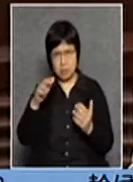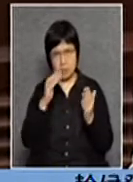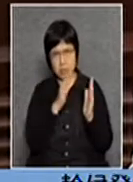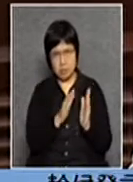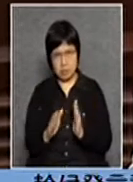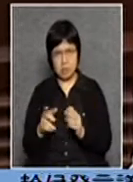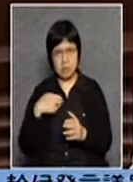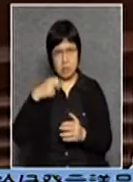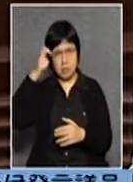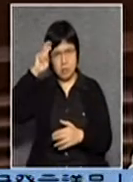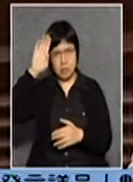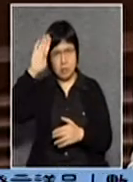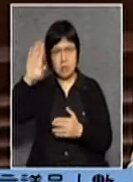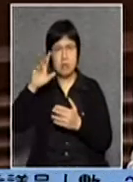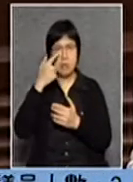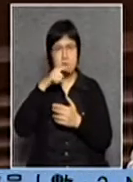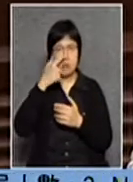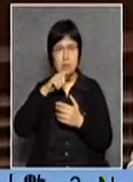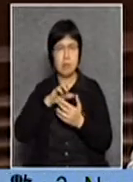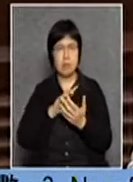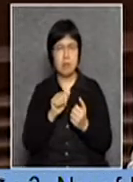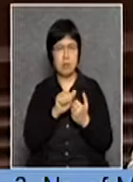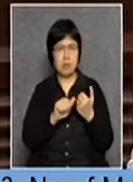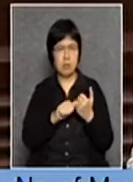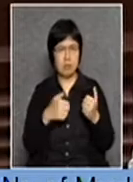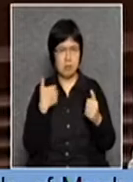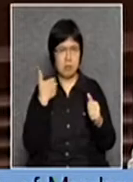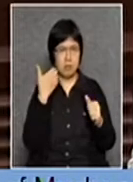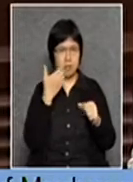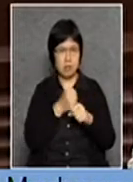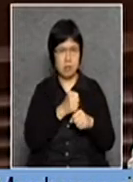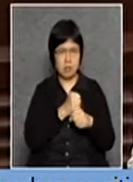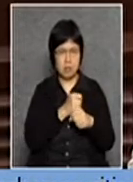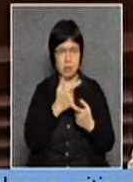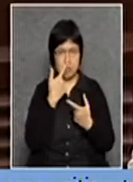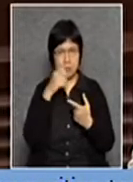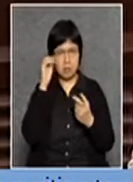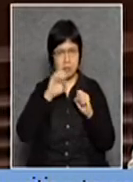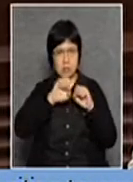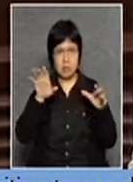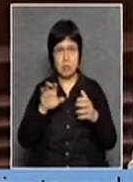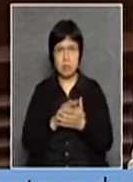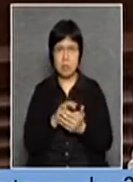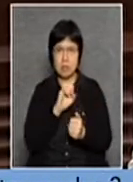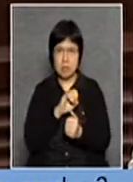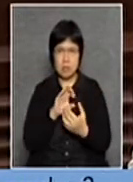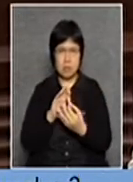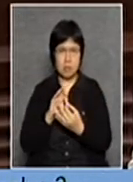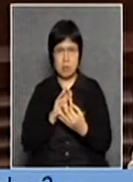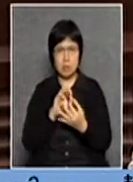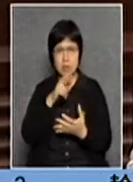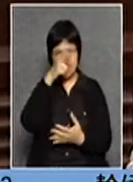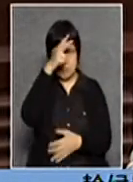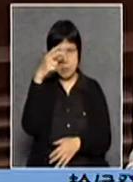考慮在未來新一屆的委員委任的時候發放新聞稿。至於提問中提及行政長